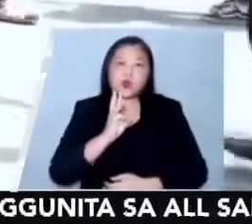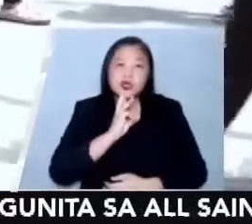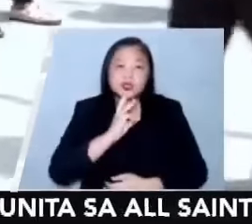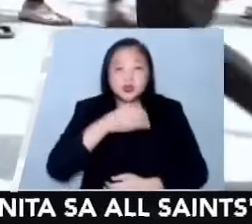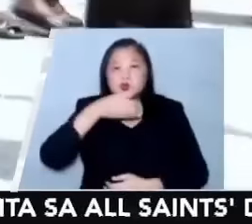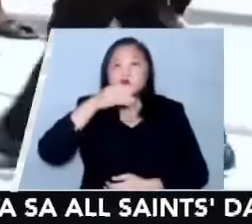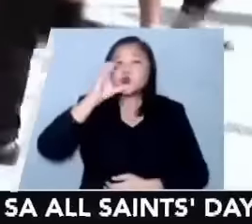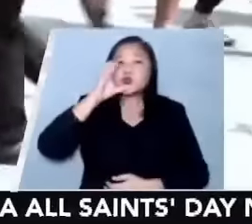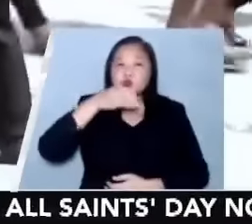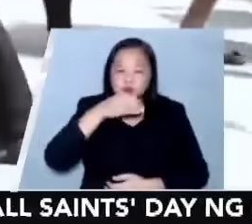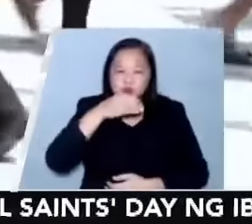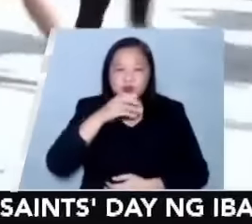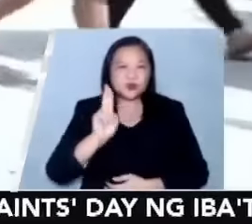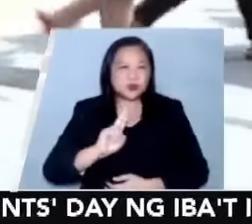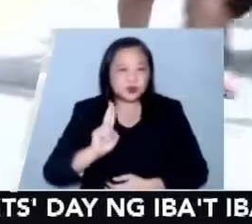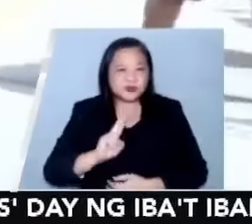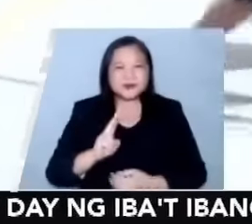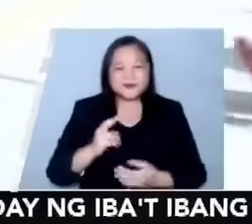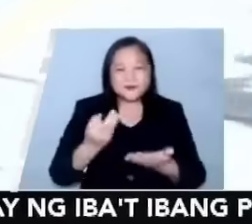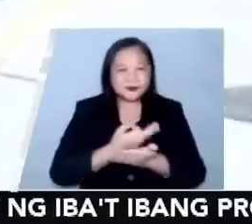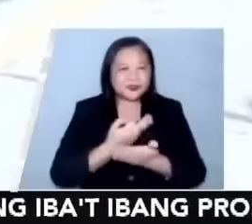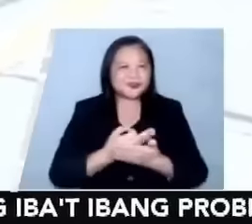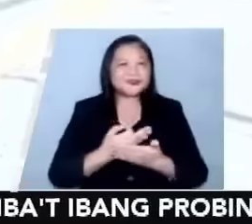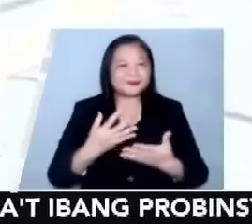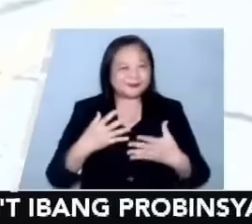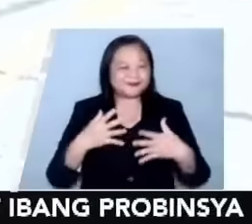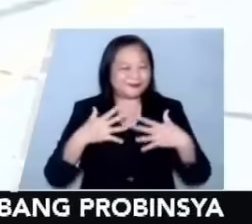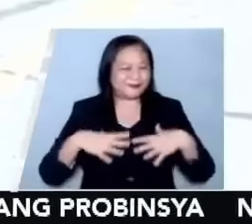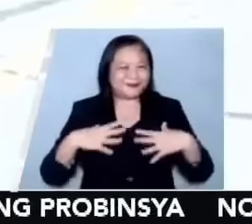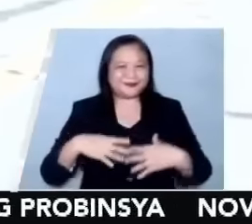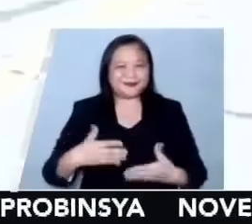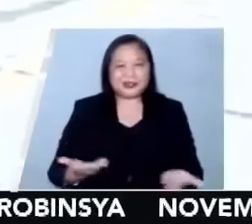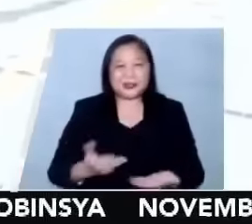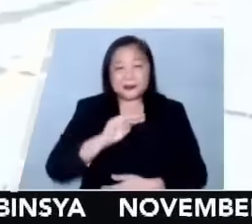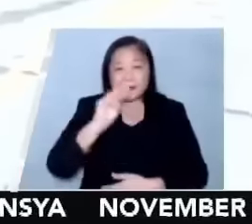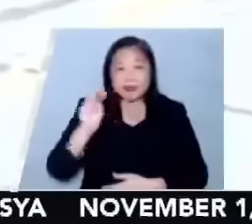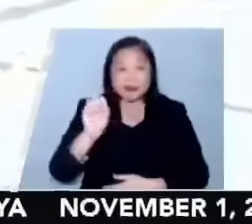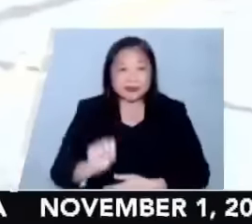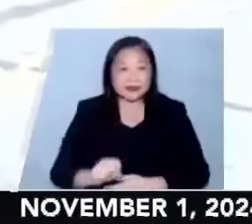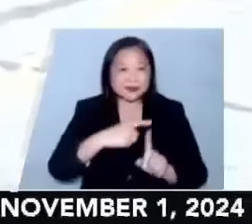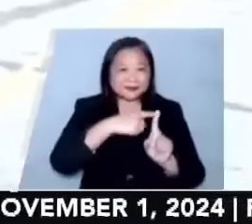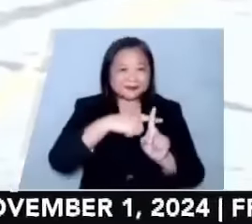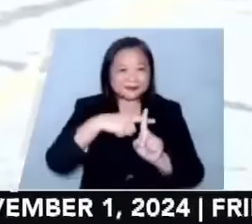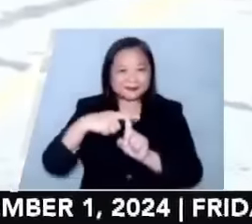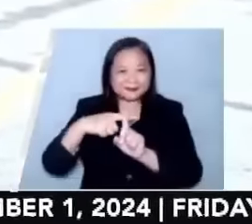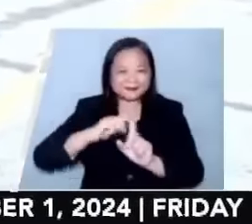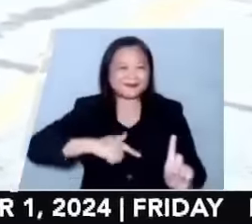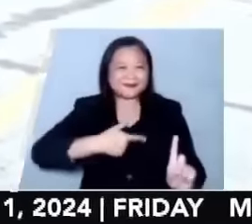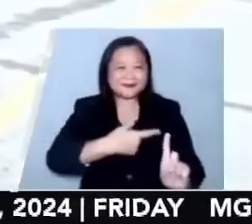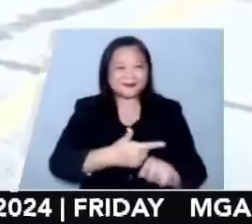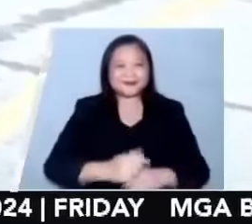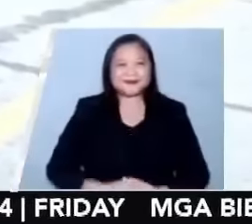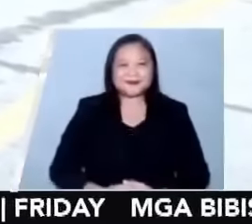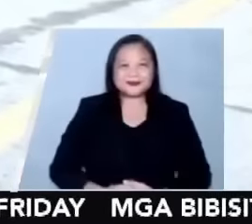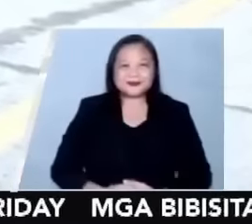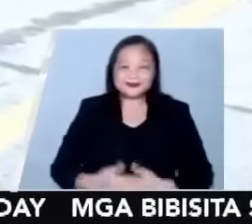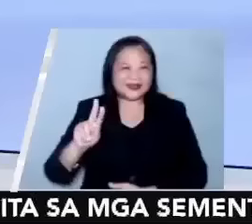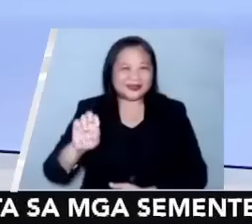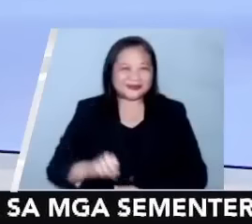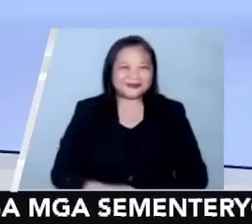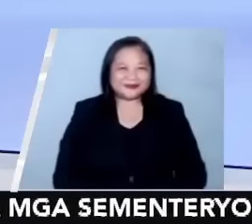magsuot din kayo ng mga preskong damit. Yan yung latest mula dito sa Manila South Cemetery. Balik sa iyo, Rafi. Maraming salamat, Darlene